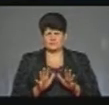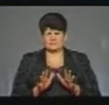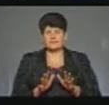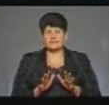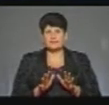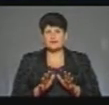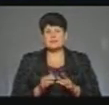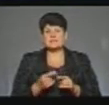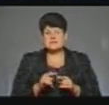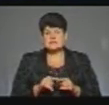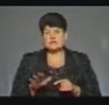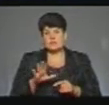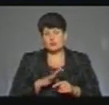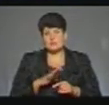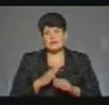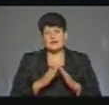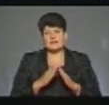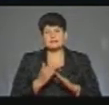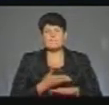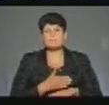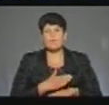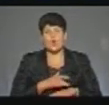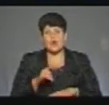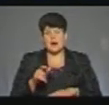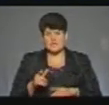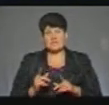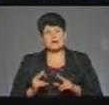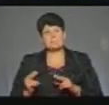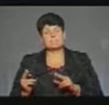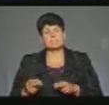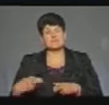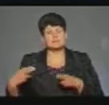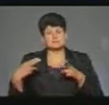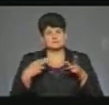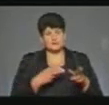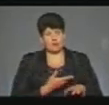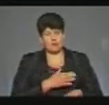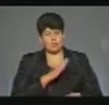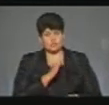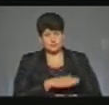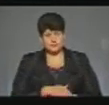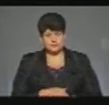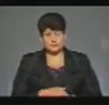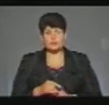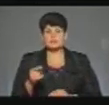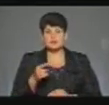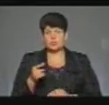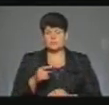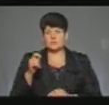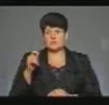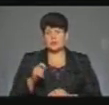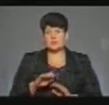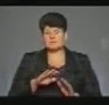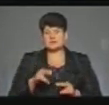хорошу. Це була хата поляків, яких переселили в Польщу. До Тернополя Просковія переїхала